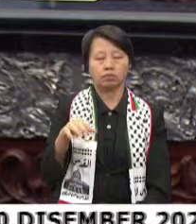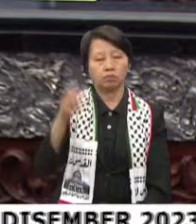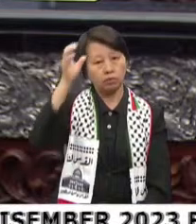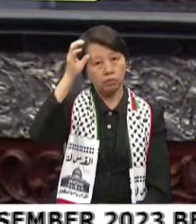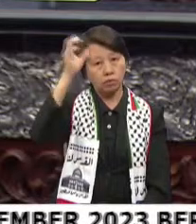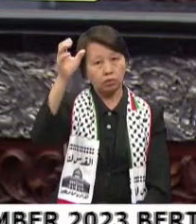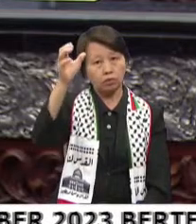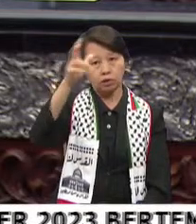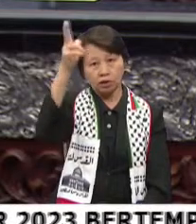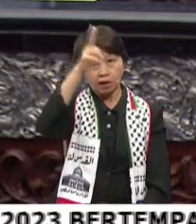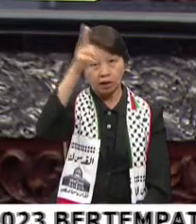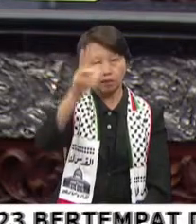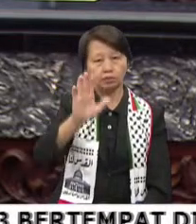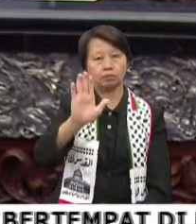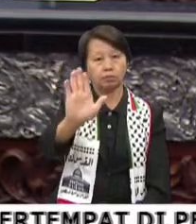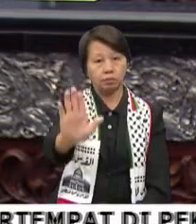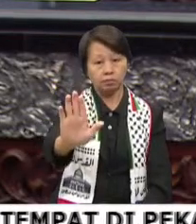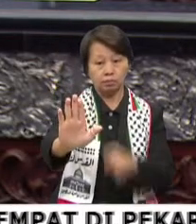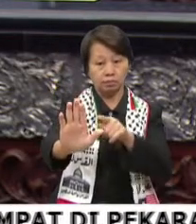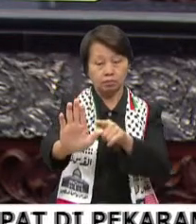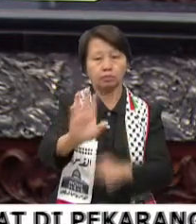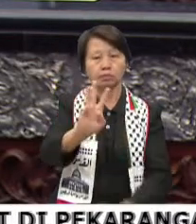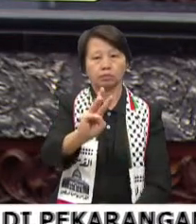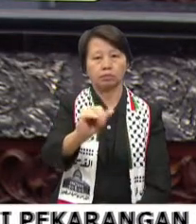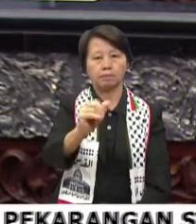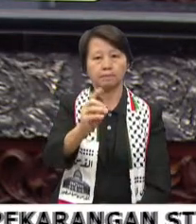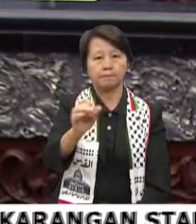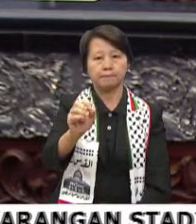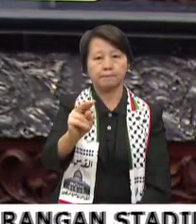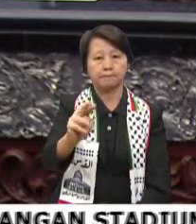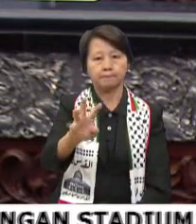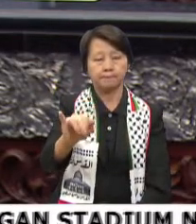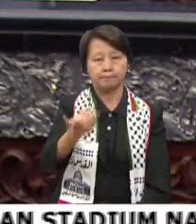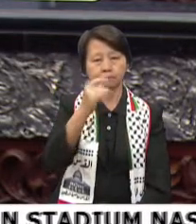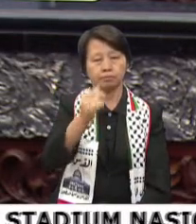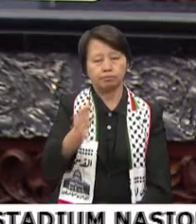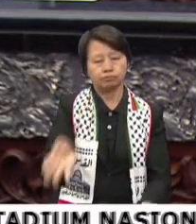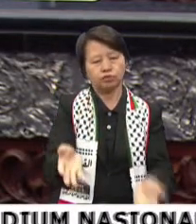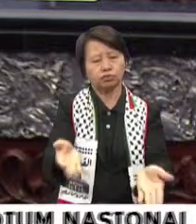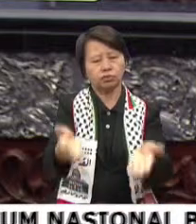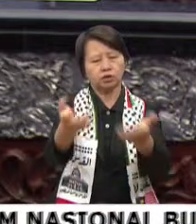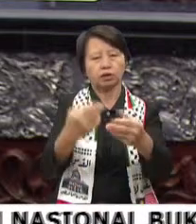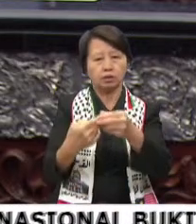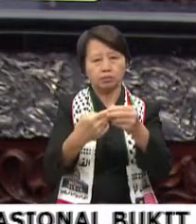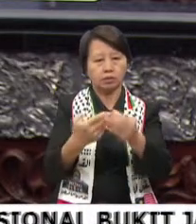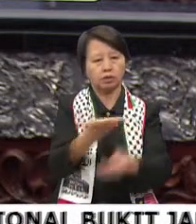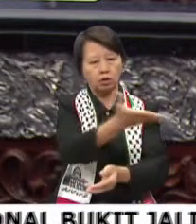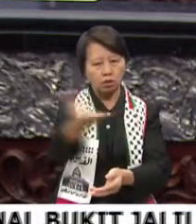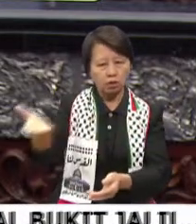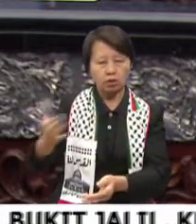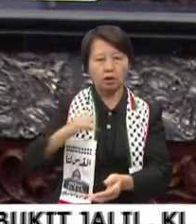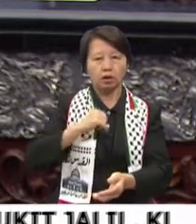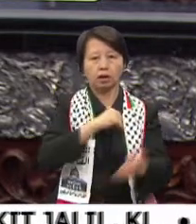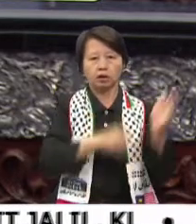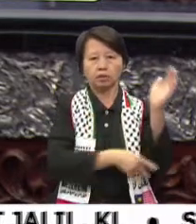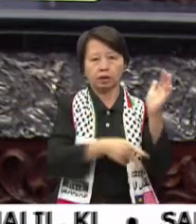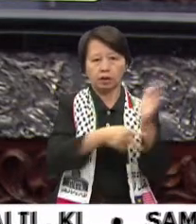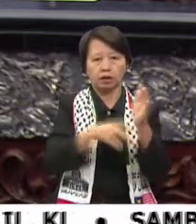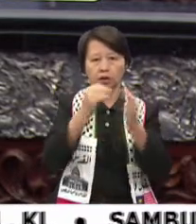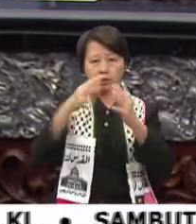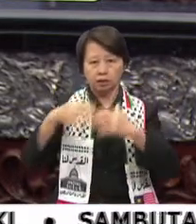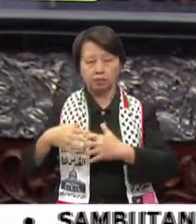madani dalam menggalakkan perpaduan di antara ahli-ahli parlimen dalam membangunkan negara